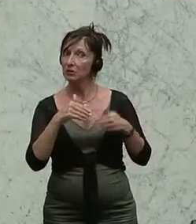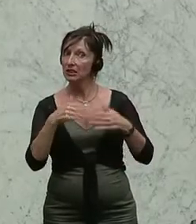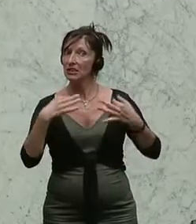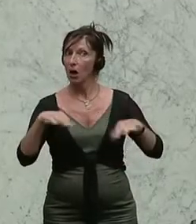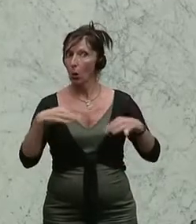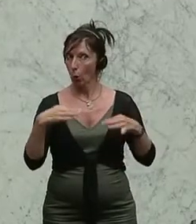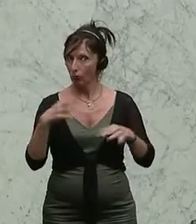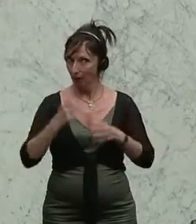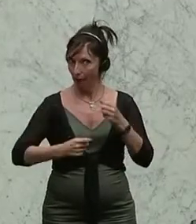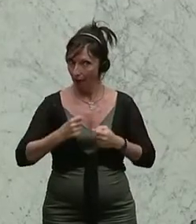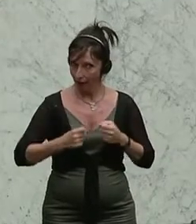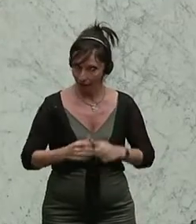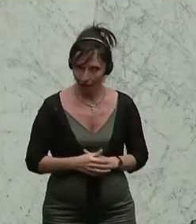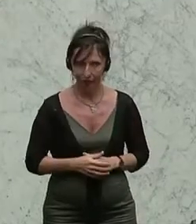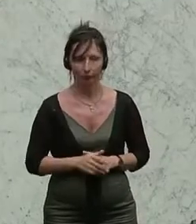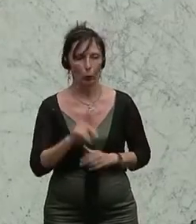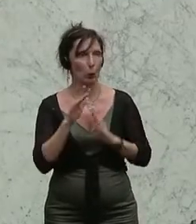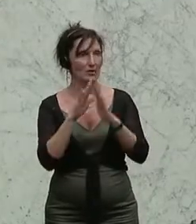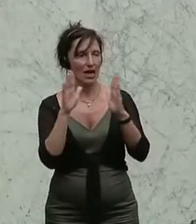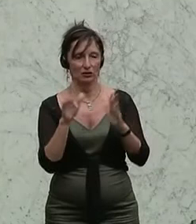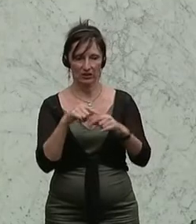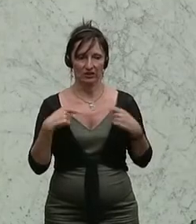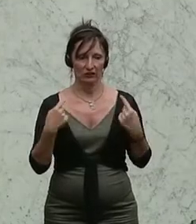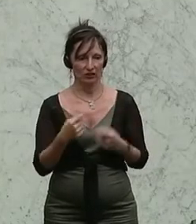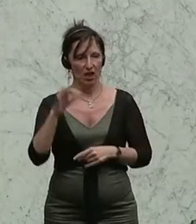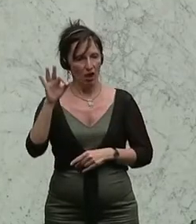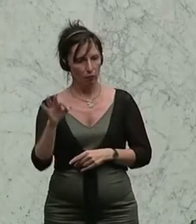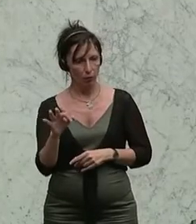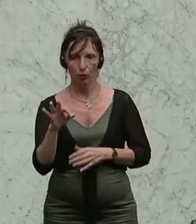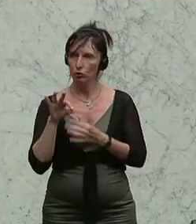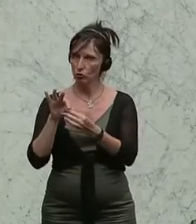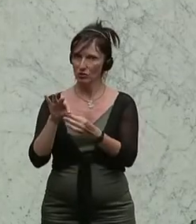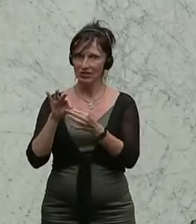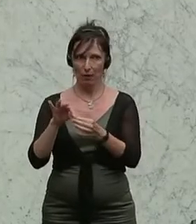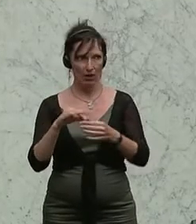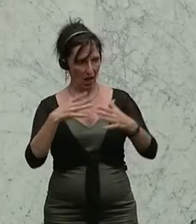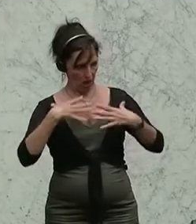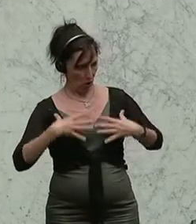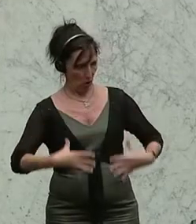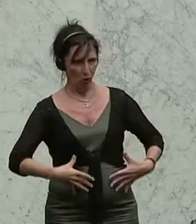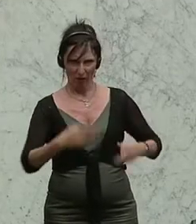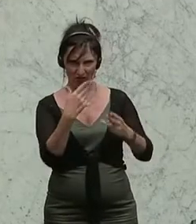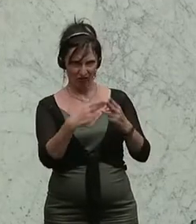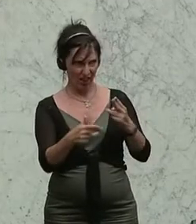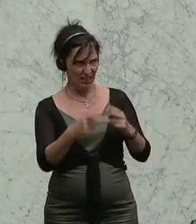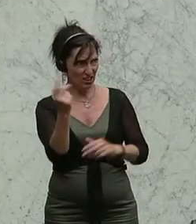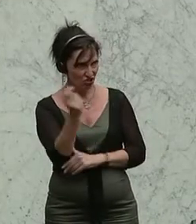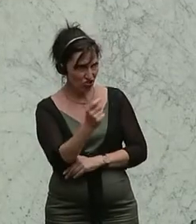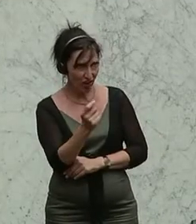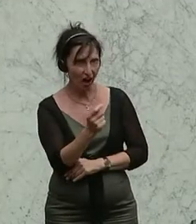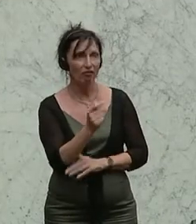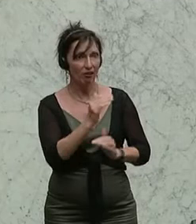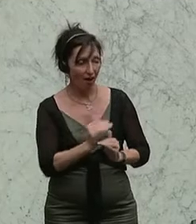Haus. Wir Freiheitlichen begrüßen die höheren Strafen bei Delikte gegen Leib und Leben. Mit den Sanktionen